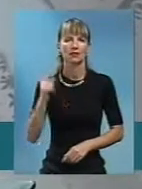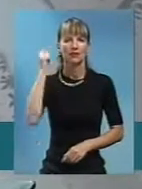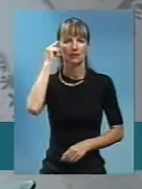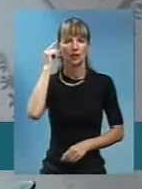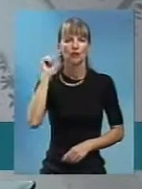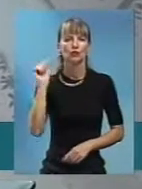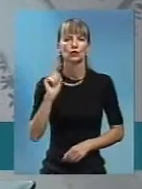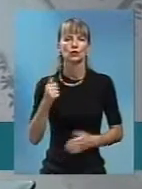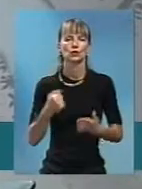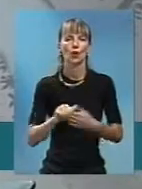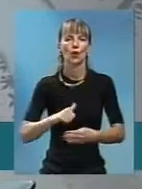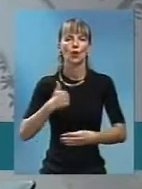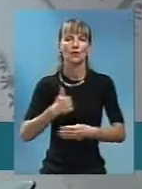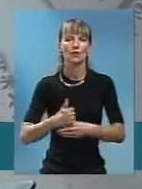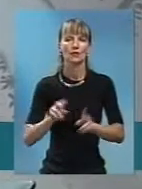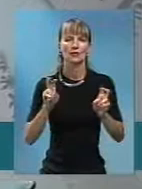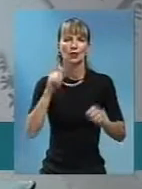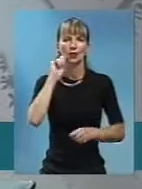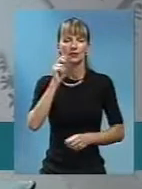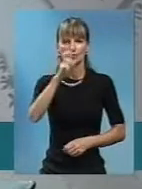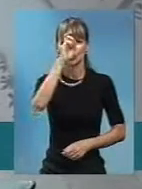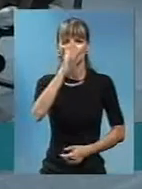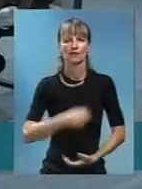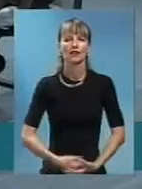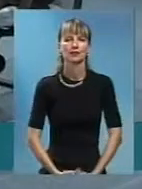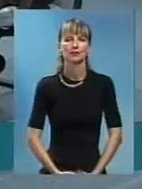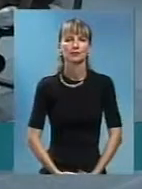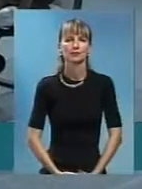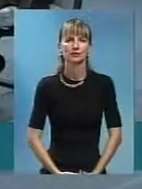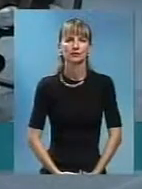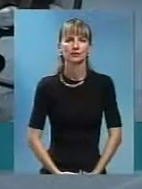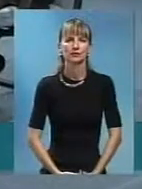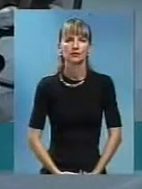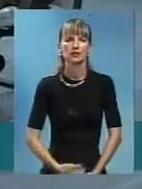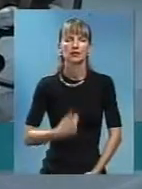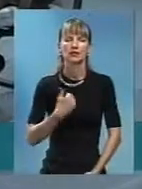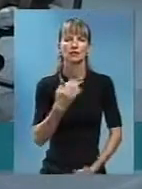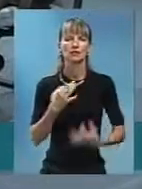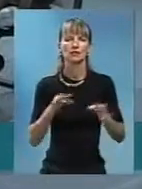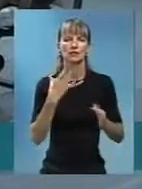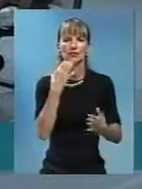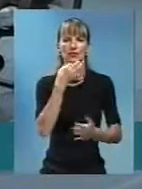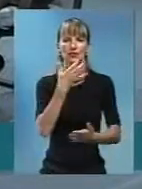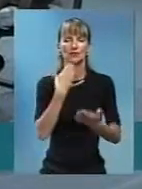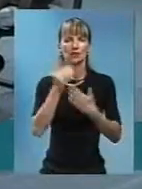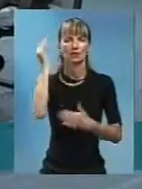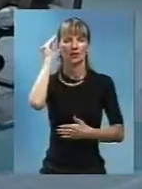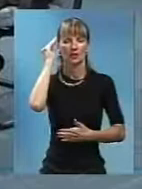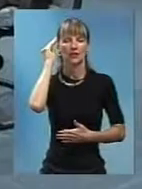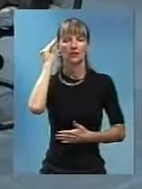щодо одного з основних символів української держави? Ну, я з вашого дозволу скажу свою думку.